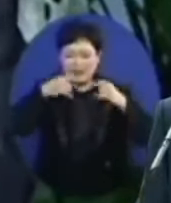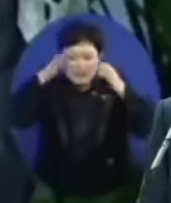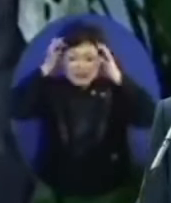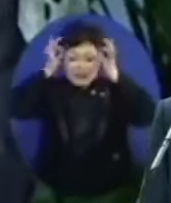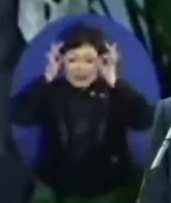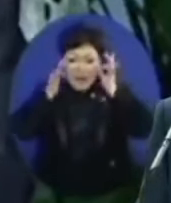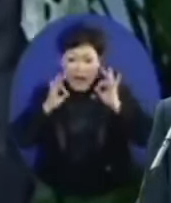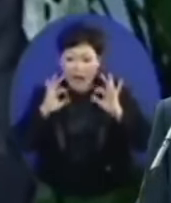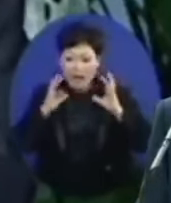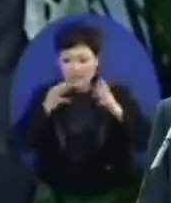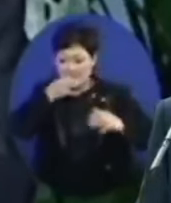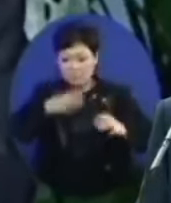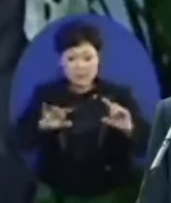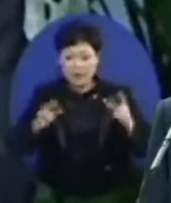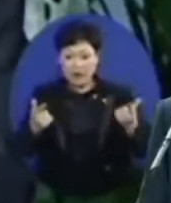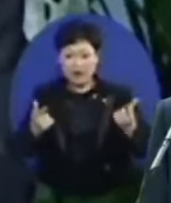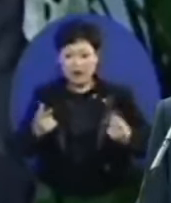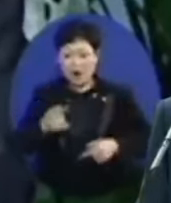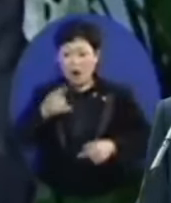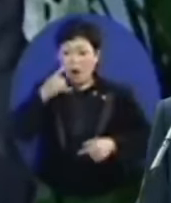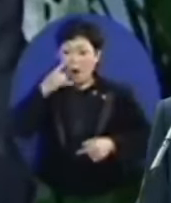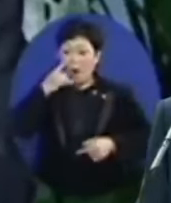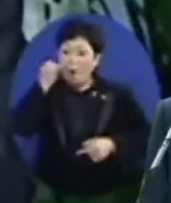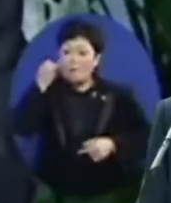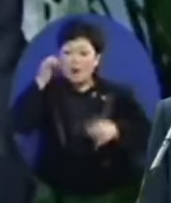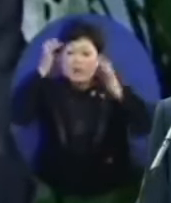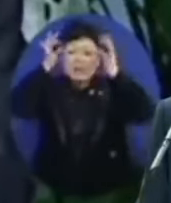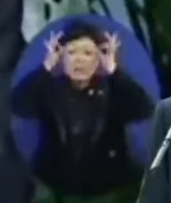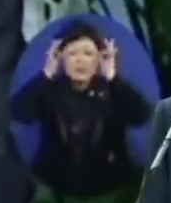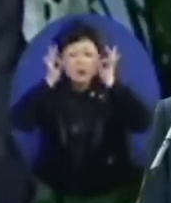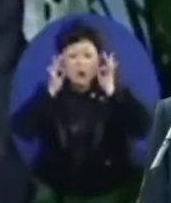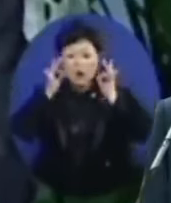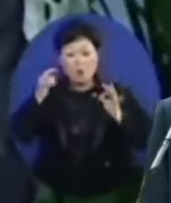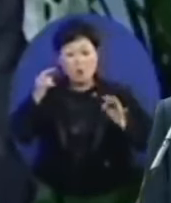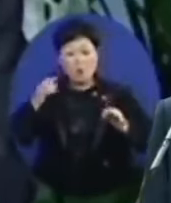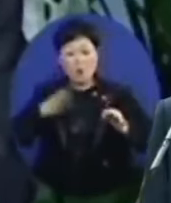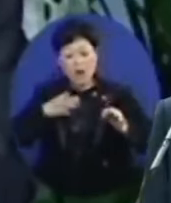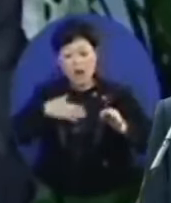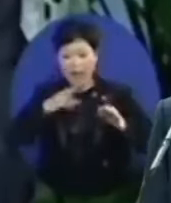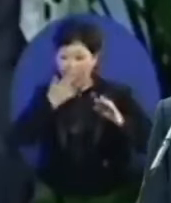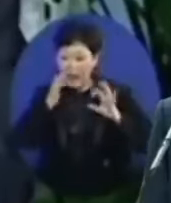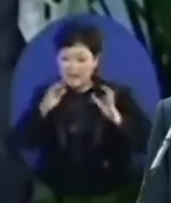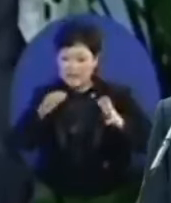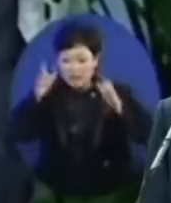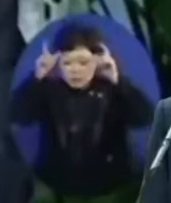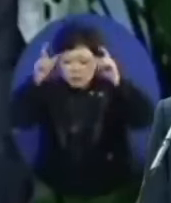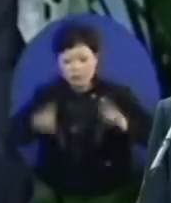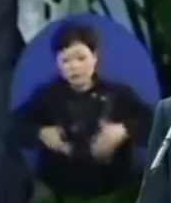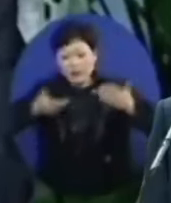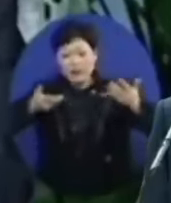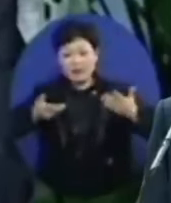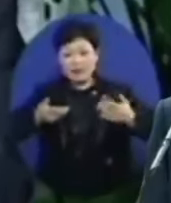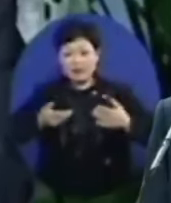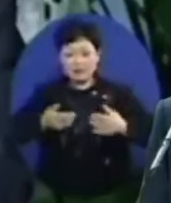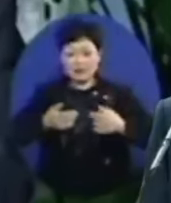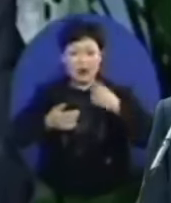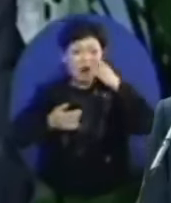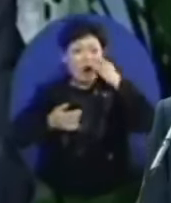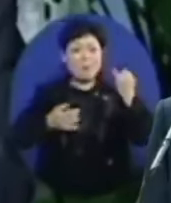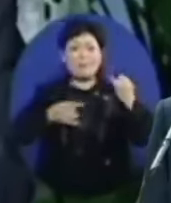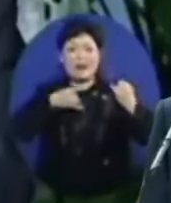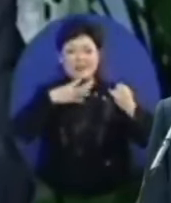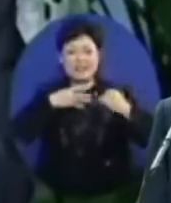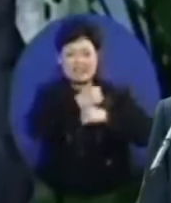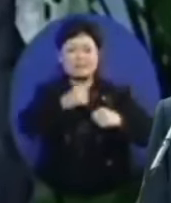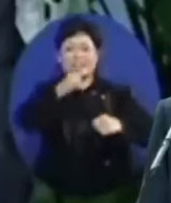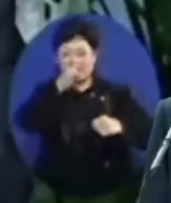안 무겁거든. 엄마가 지금 왜 저렇게 땀을 흘리고 야단이야. 나는 아주 가벼운데. 왜? 멍에가 엄마 목에 걸렸지 자기 목에 안